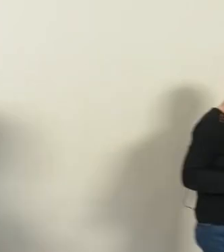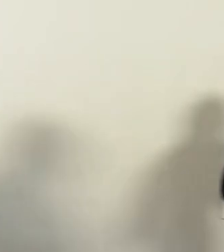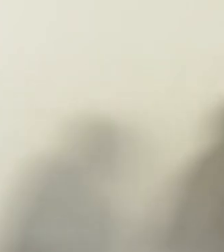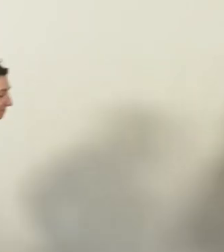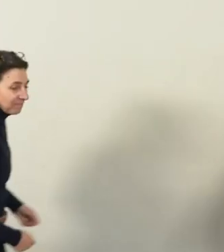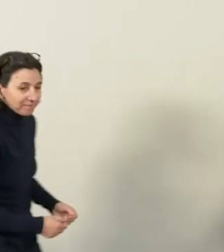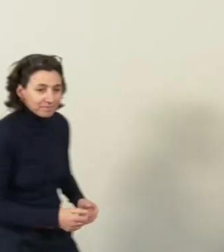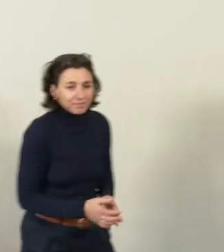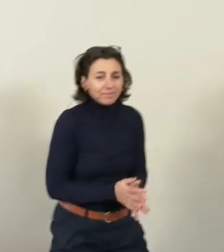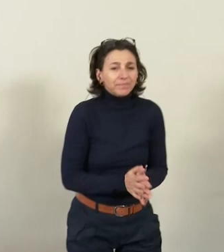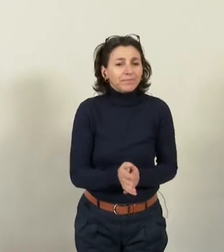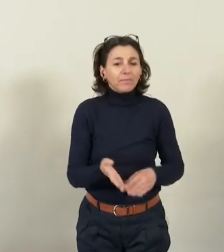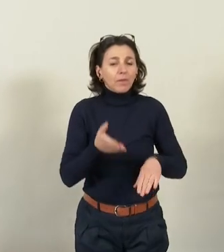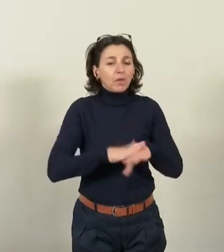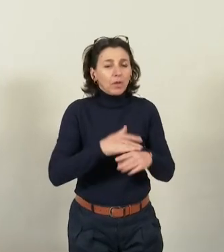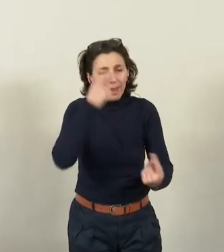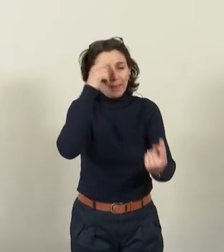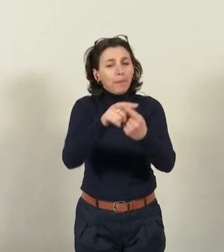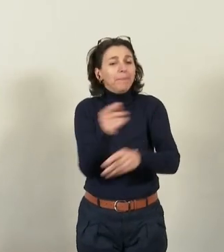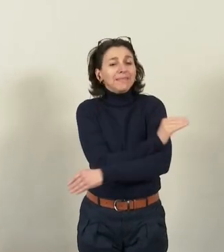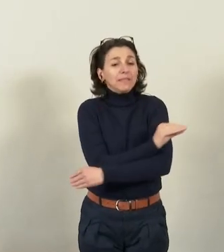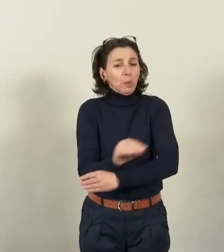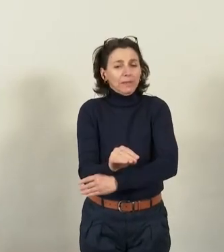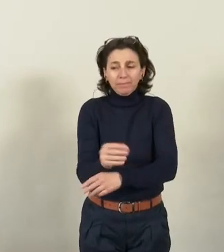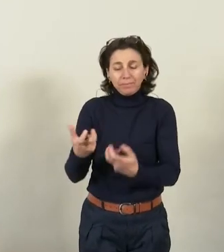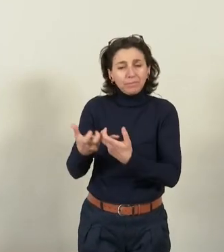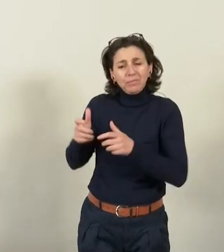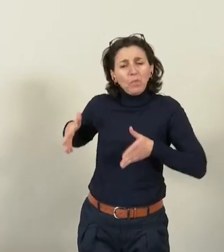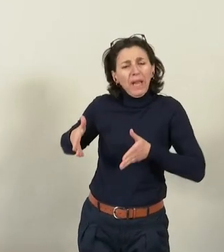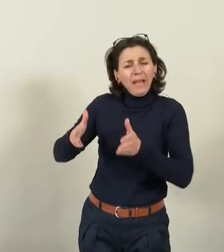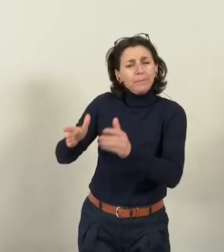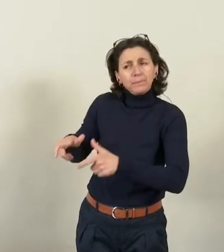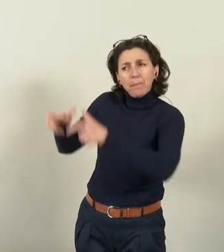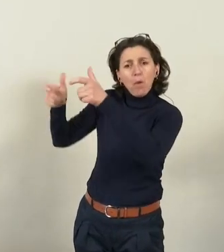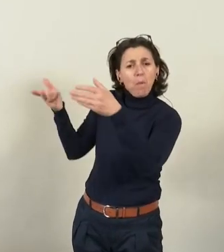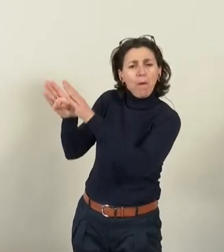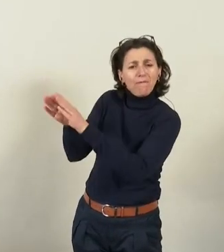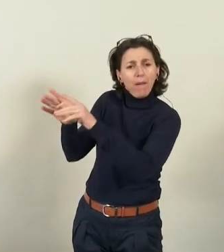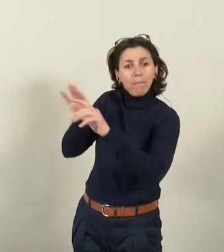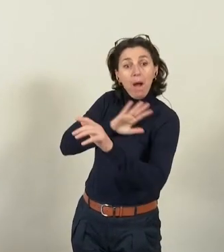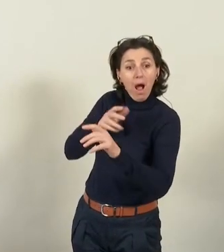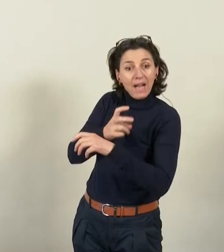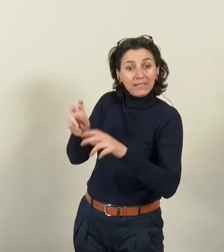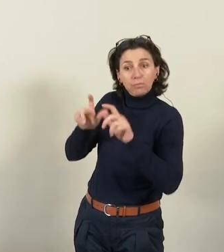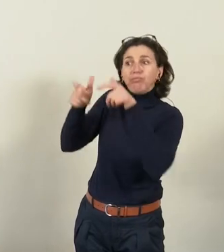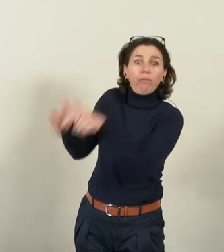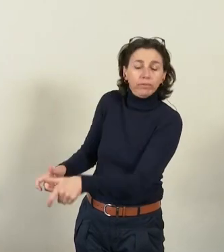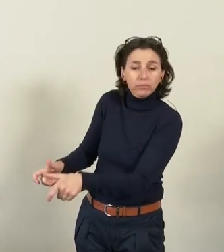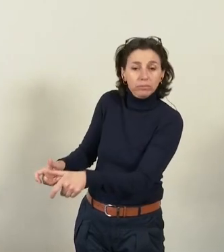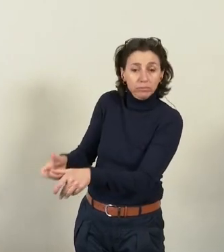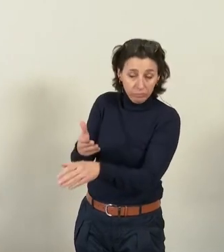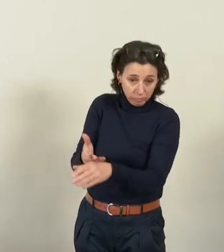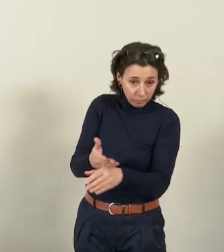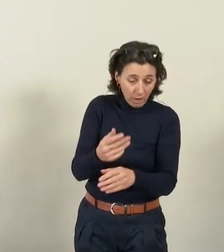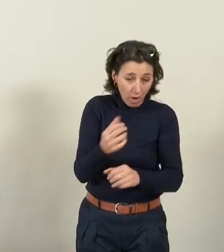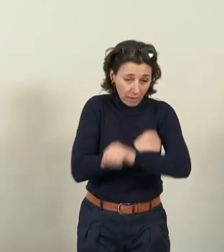fermé qui menace de écroulé sur les quaaiis je doute que ce dispositif ait pu le le prévenir